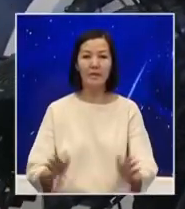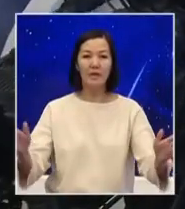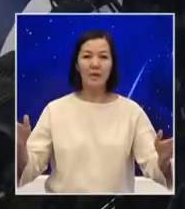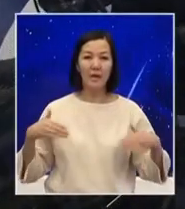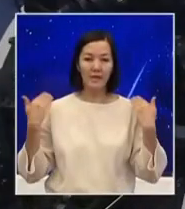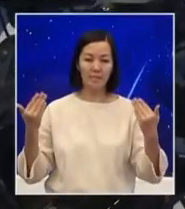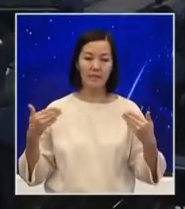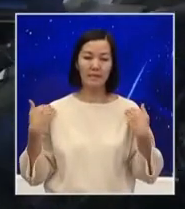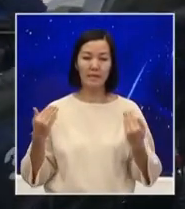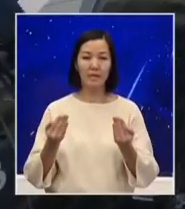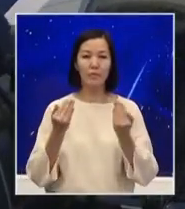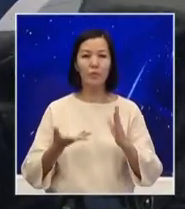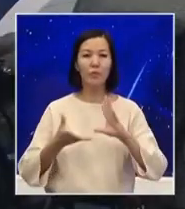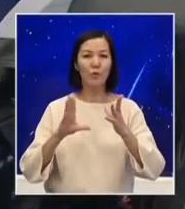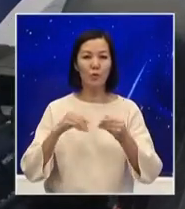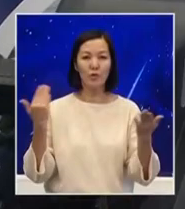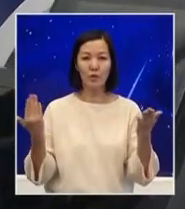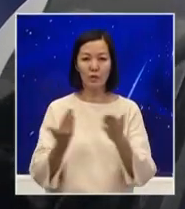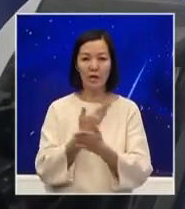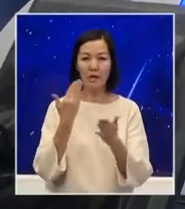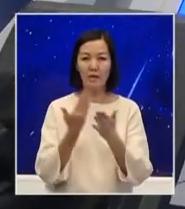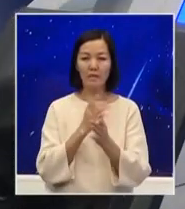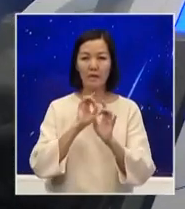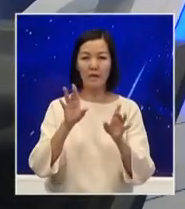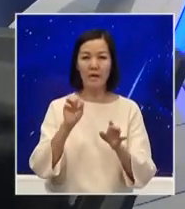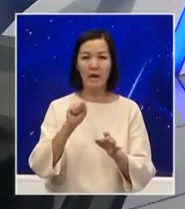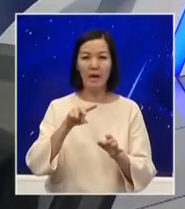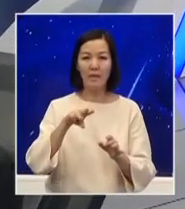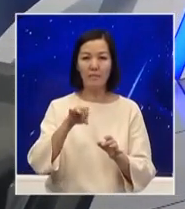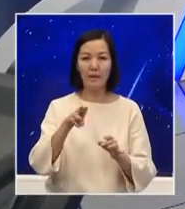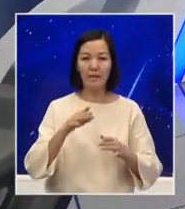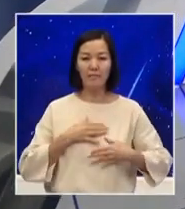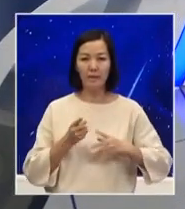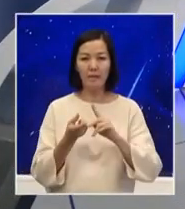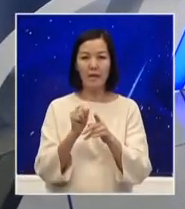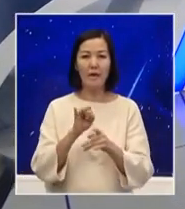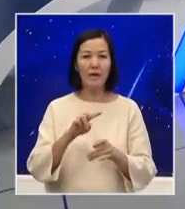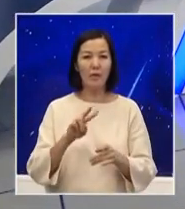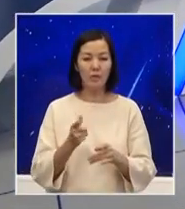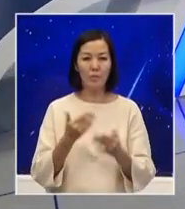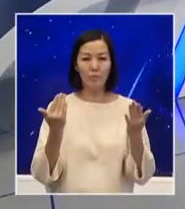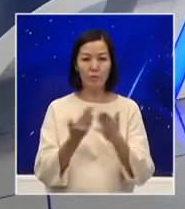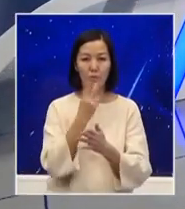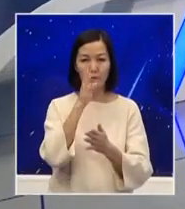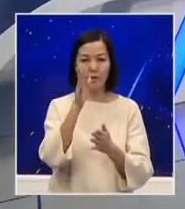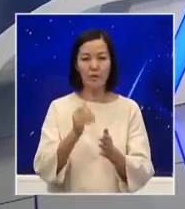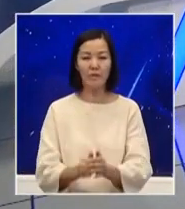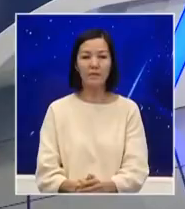Ассаламу алейкум, қадірмен көрермен, тікелей эфирде жаңалықтар, студияда Алмат Хамид, сурдодрамада Айгүл Жұмашқызы. Бүгін